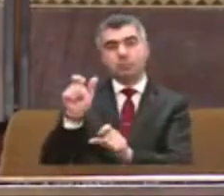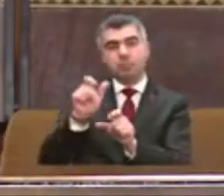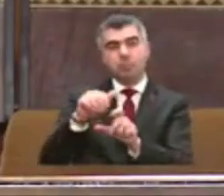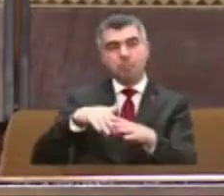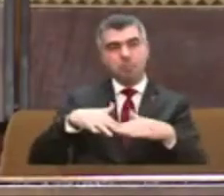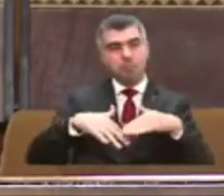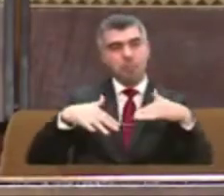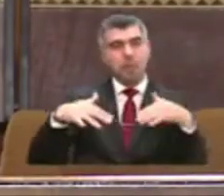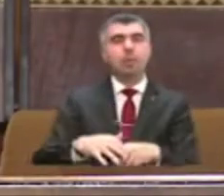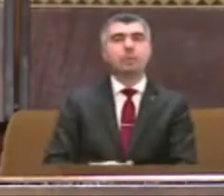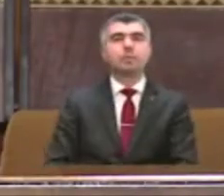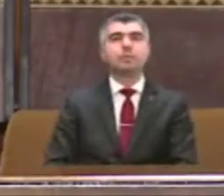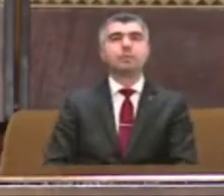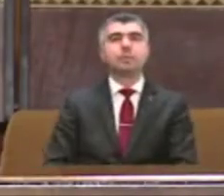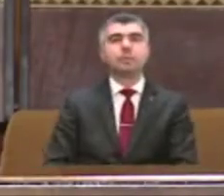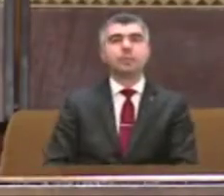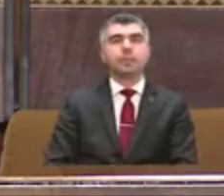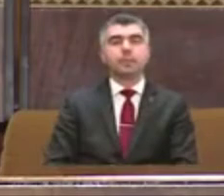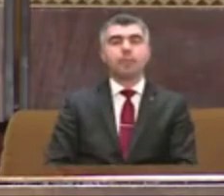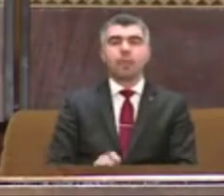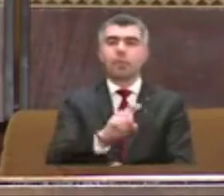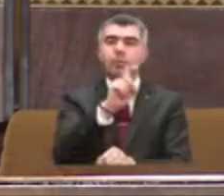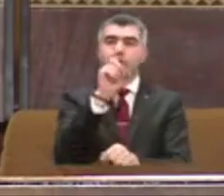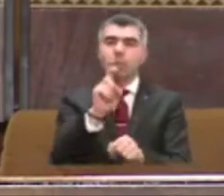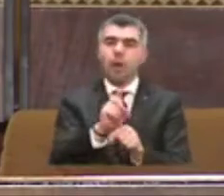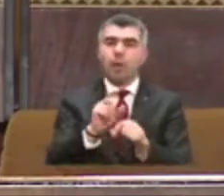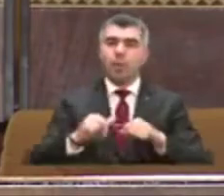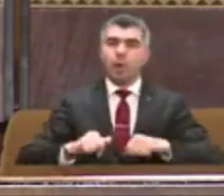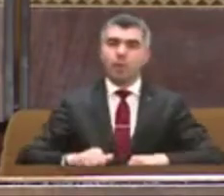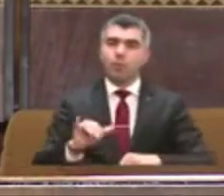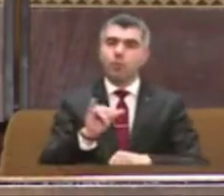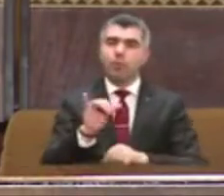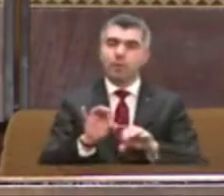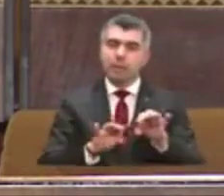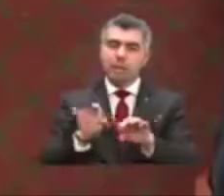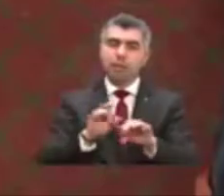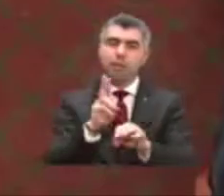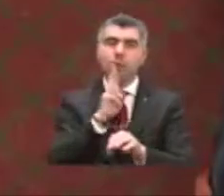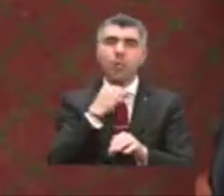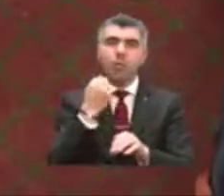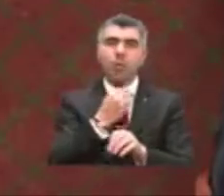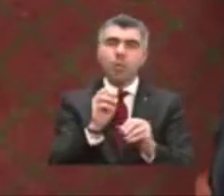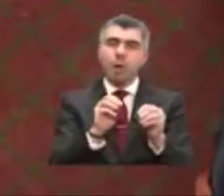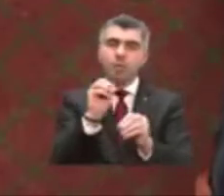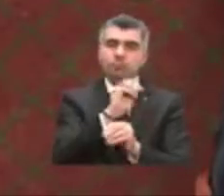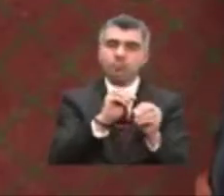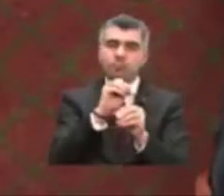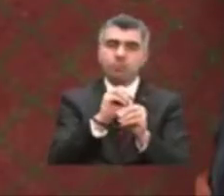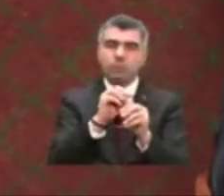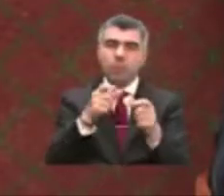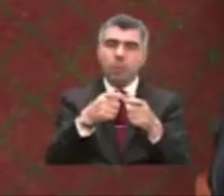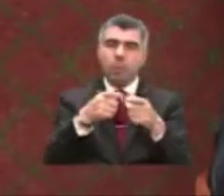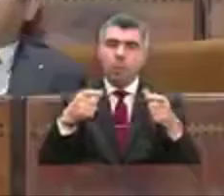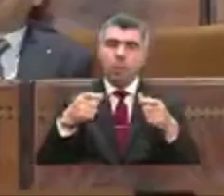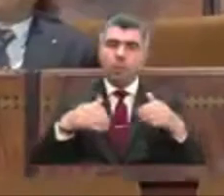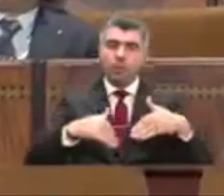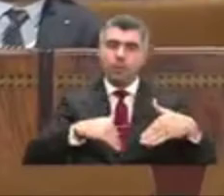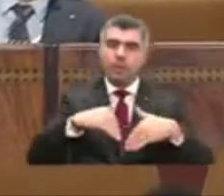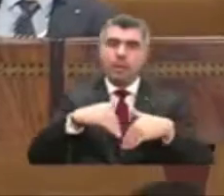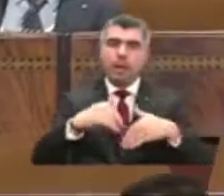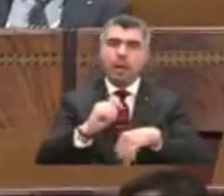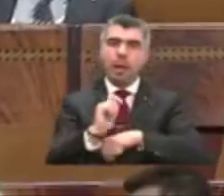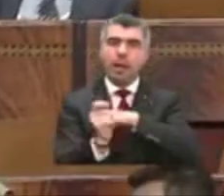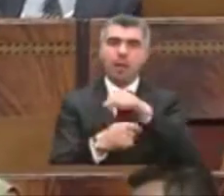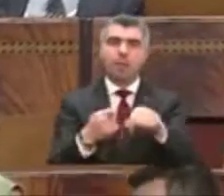والسادة النواب، نسائلكم السيد الوزير عن استراتيجية الحكومة فيما يرتبط بصيانة وتوسيع شبكة الطرق القروية.